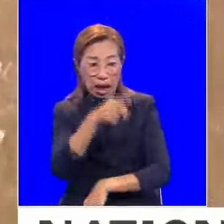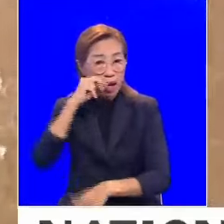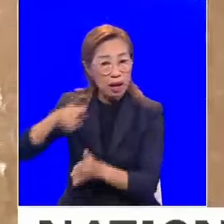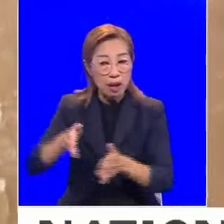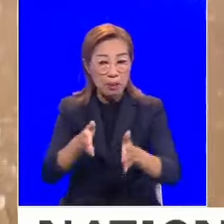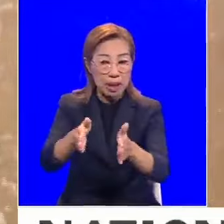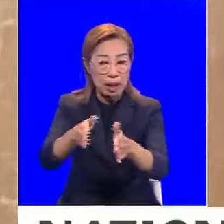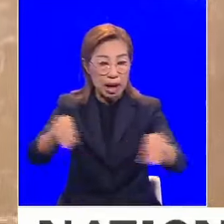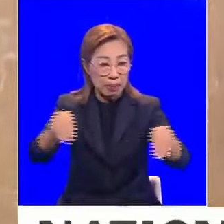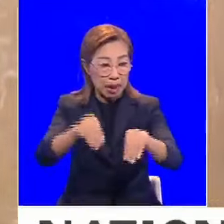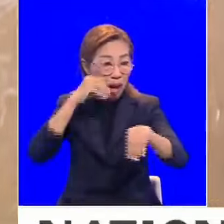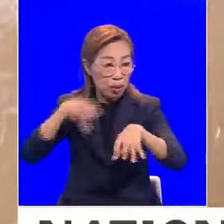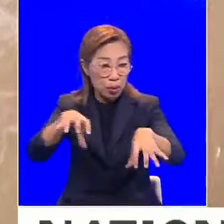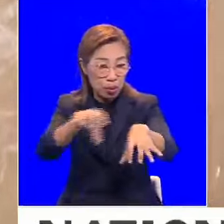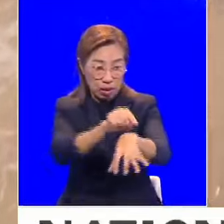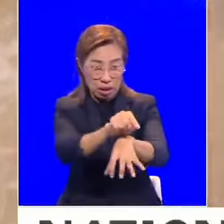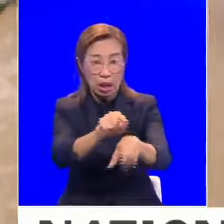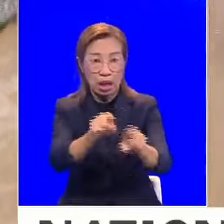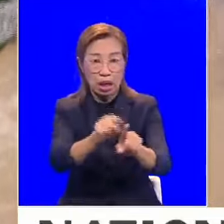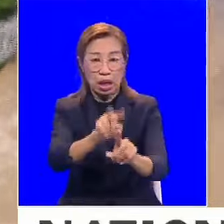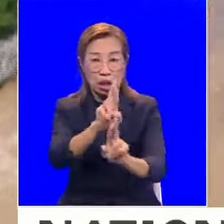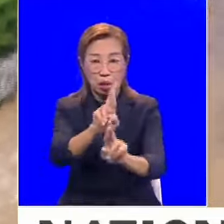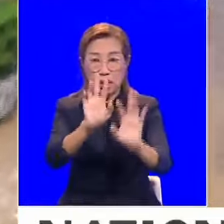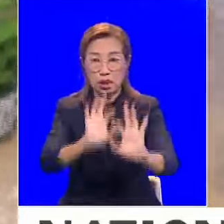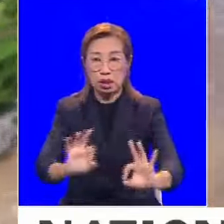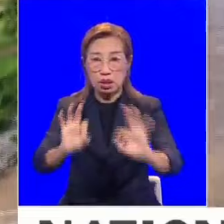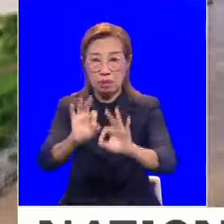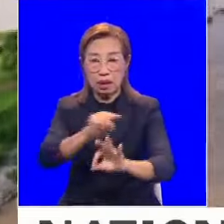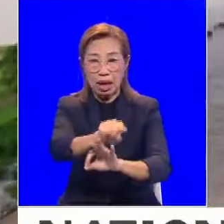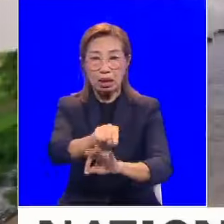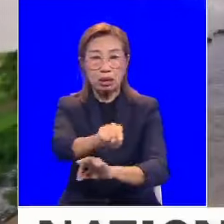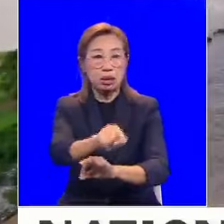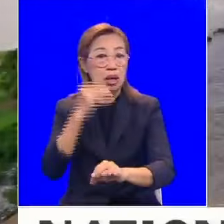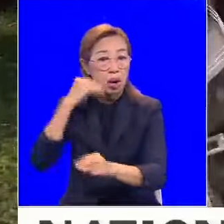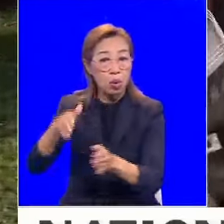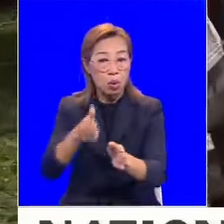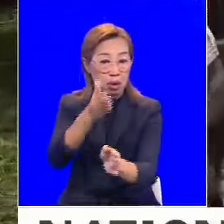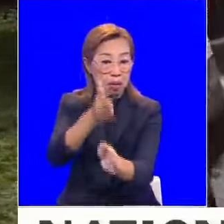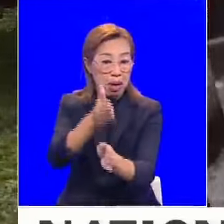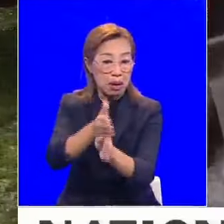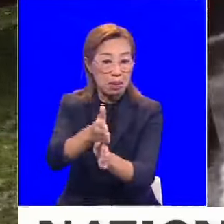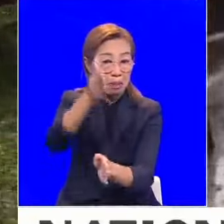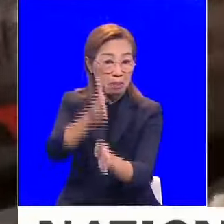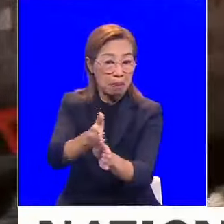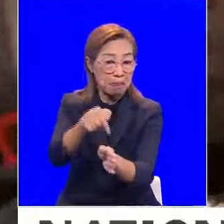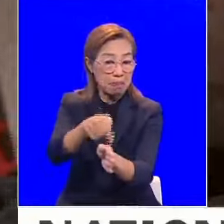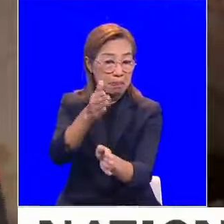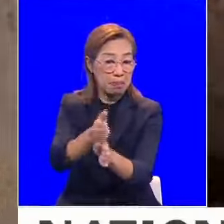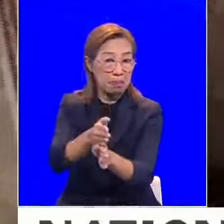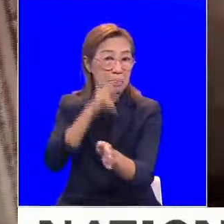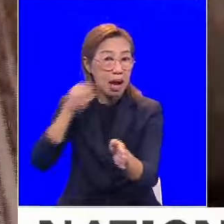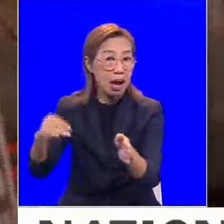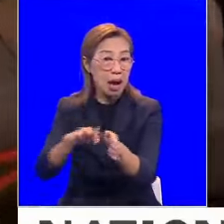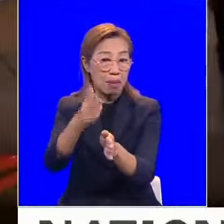ใครอยู่ใกล้กับคลองสาขาโดยเฉพาะอยู่พื้นที่นอกคันกั้นน้ำด้วยนะครับเฝ้าระวังน้ำจากฝนที่ตกสะสมในพื้น